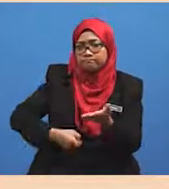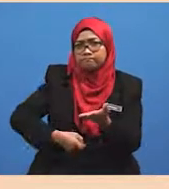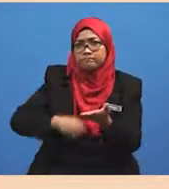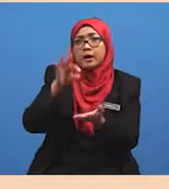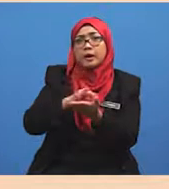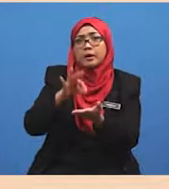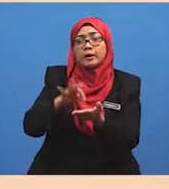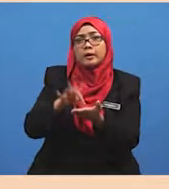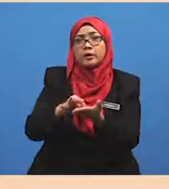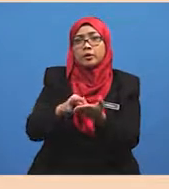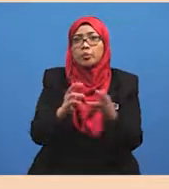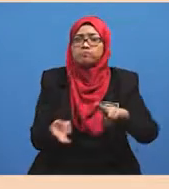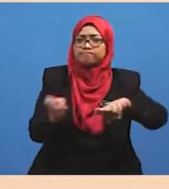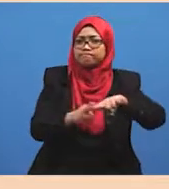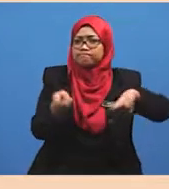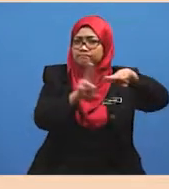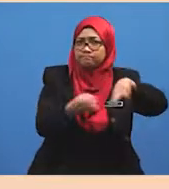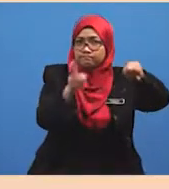semakin meningkat